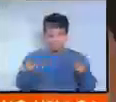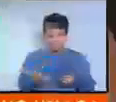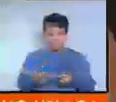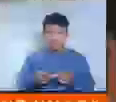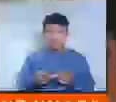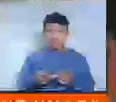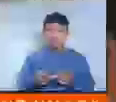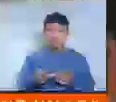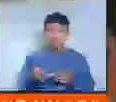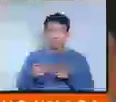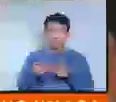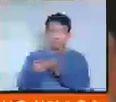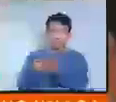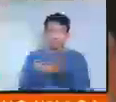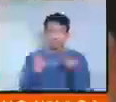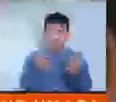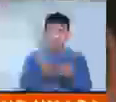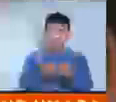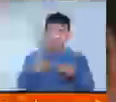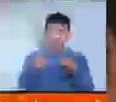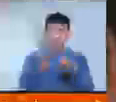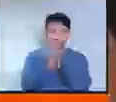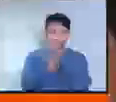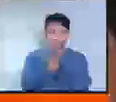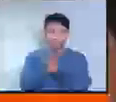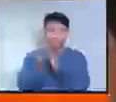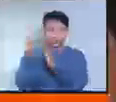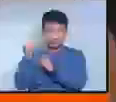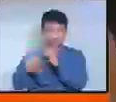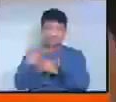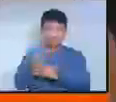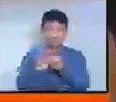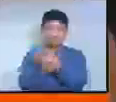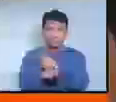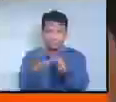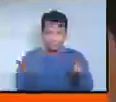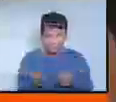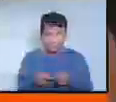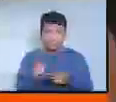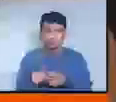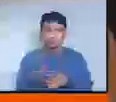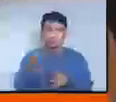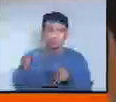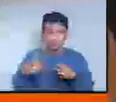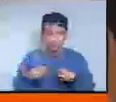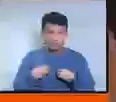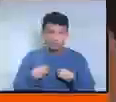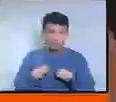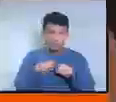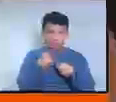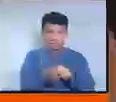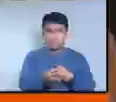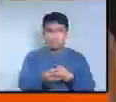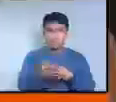ng mga biktima para mag-alay ng panalangin sa pag-asang sa muli nilang pagbabalik sa lugar ay hustisya na kanilang maibubulong